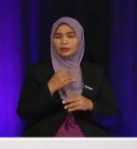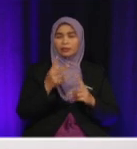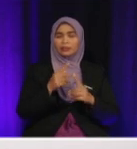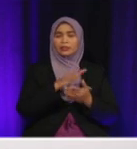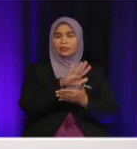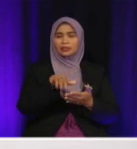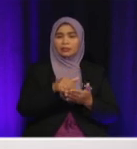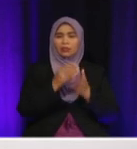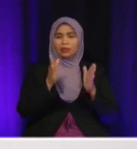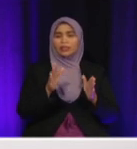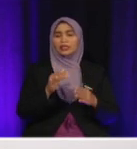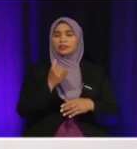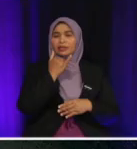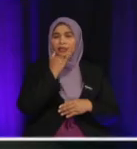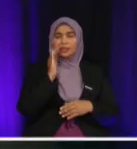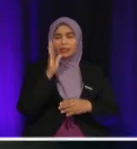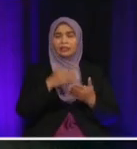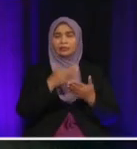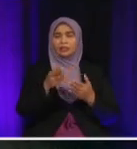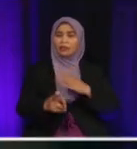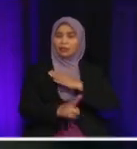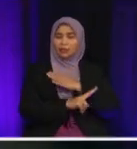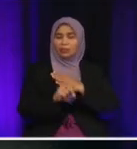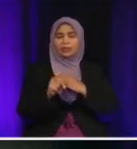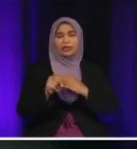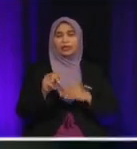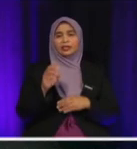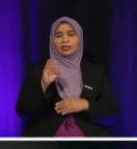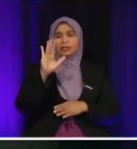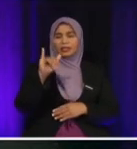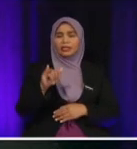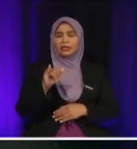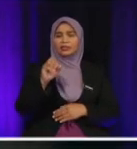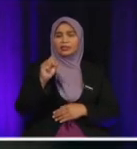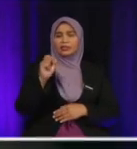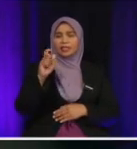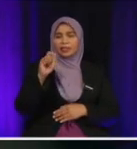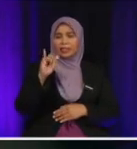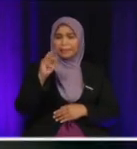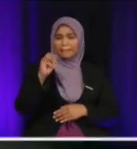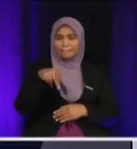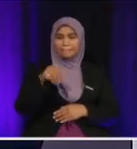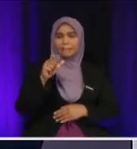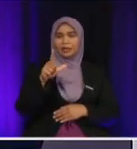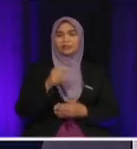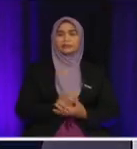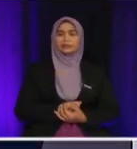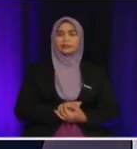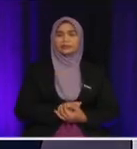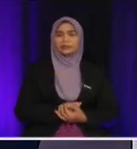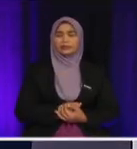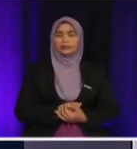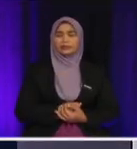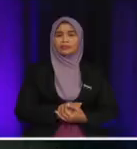diberikan hukuman yang setimpal. Masya Allah. Ha, cik, selesai. Selesai. Semua faham tentang kebaikan hukuman. Sebab tadi rasa macam